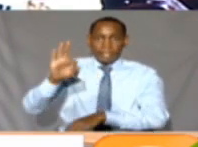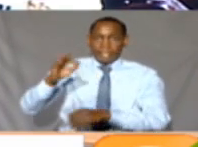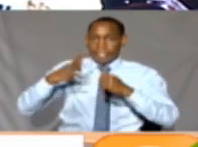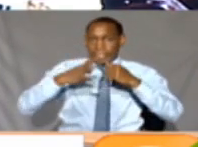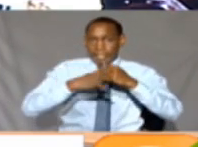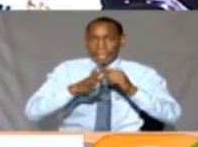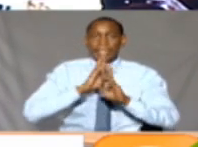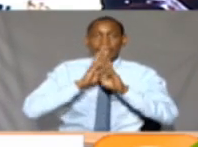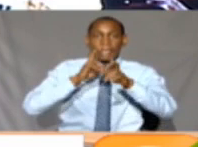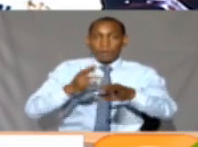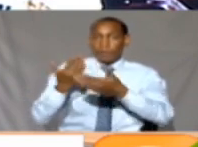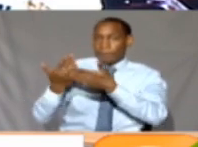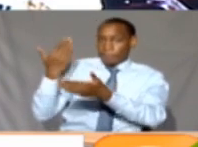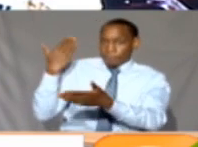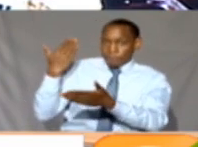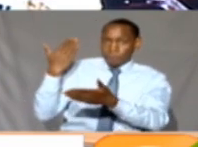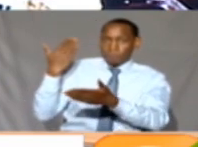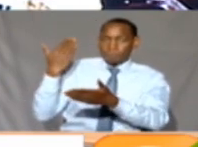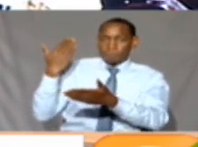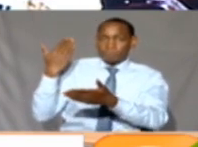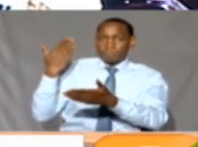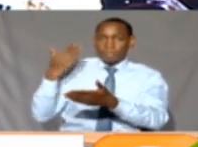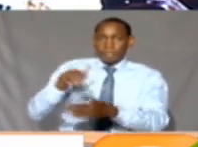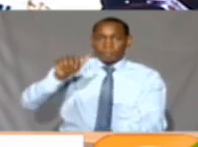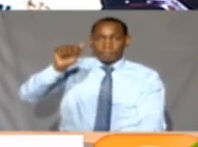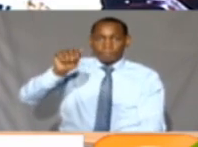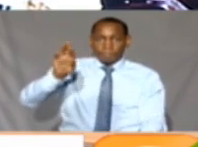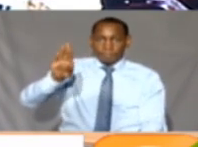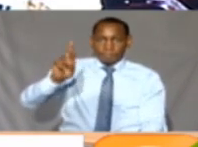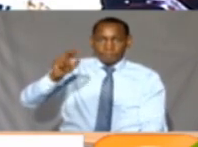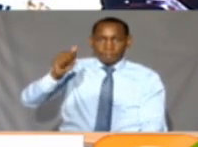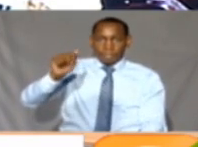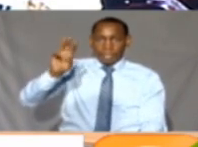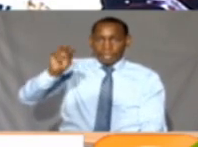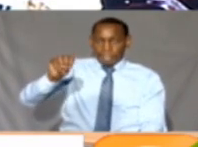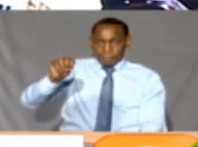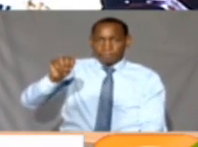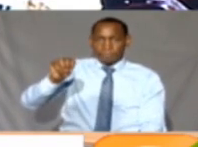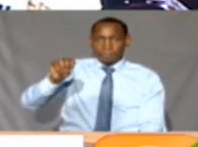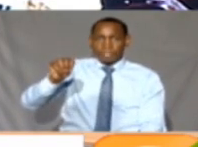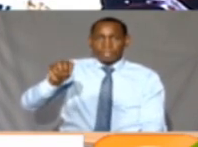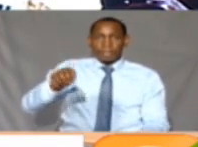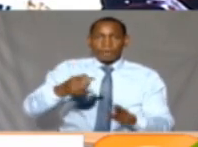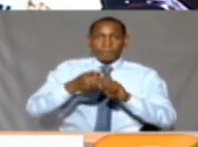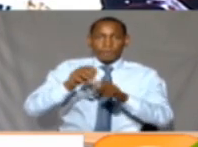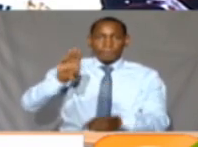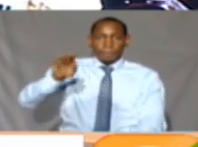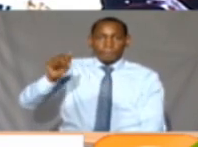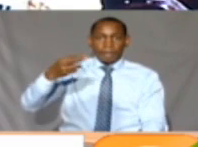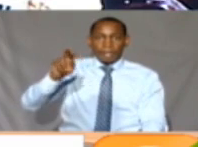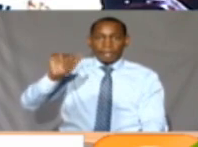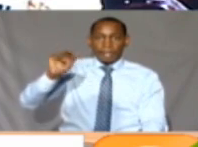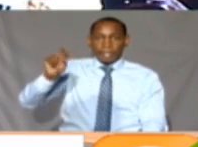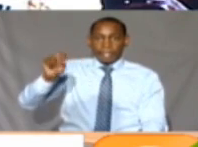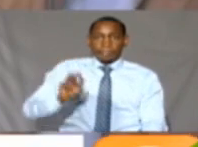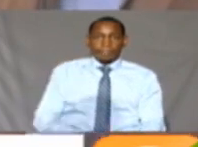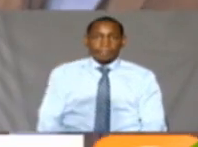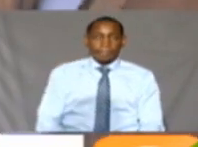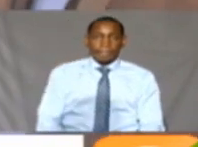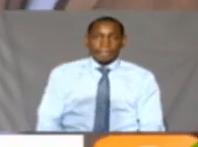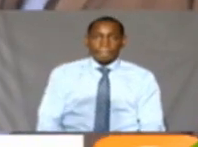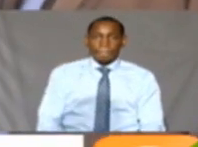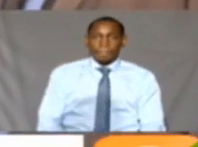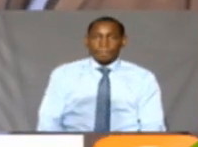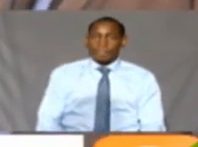39 kwa rekodi ya zamani ya Abraham Cheroben na wa Bahrain.